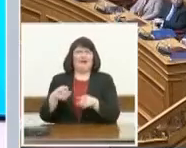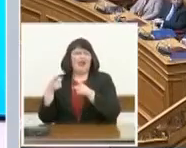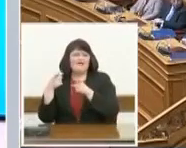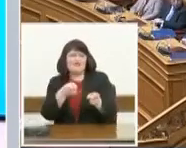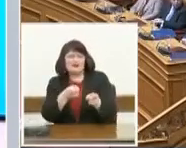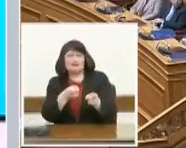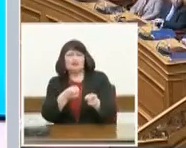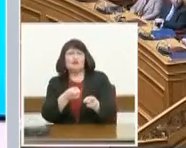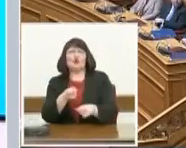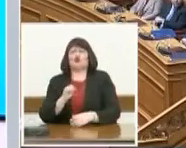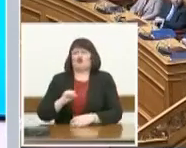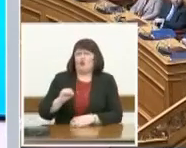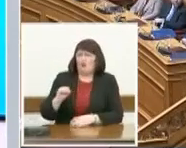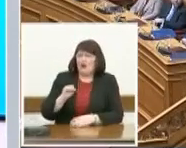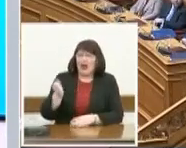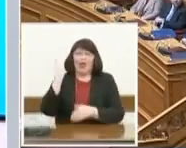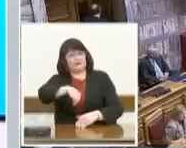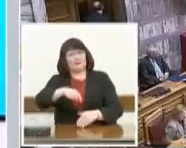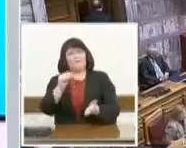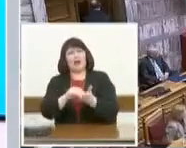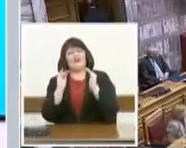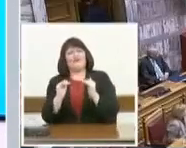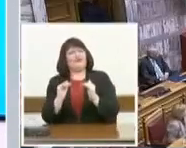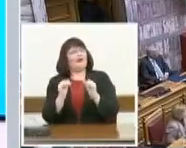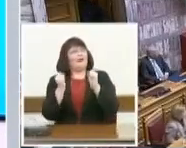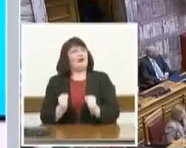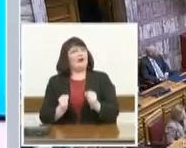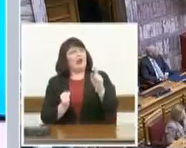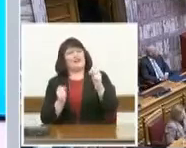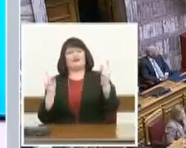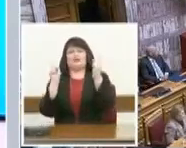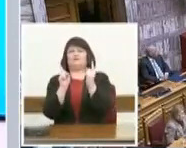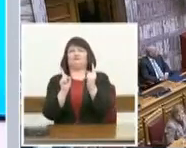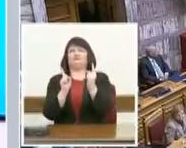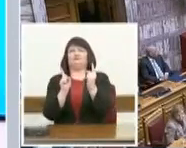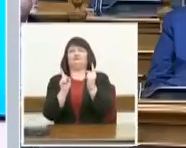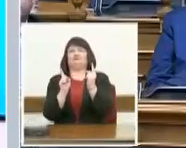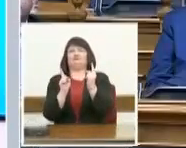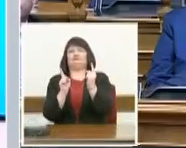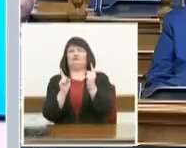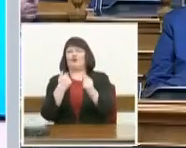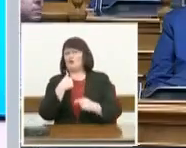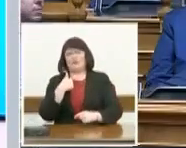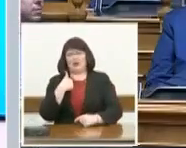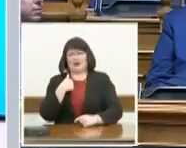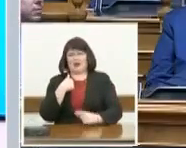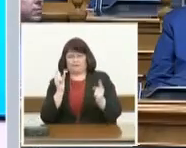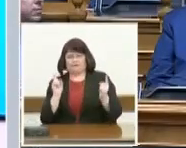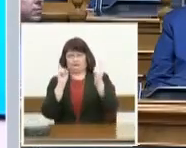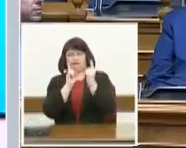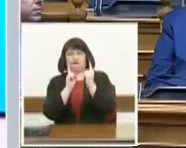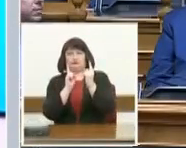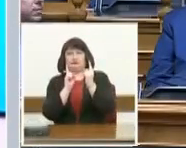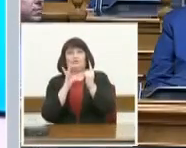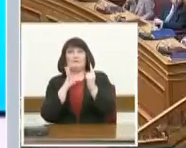γίνεται γενικά και αόριστα. Την Τετάρτη ο κύριος Τσίπρας θα παρουσιάσει ένα μίνιμουμ πρόγραμμα, κύριε Πάνα, το οποίο το θέσει υπόψη των κομμάτων